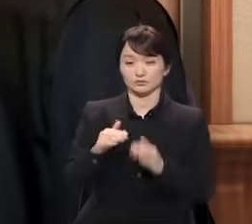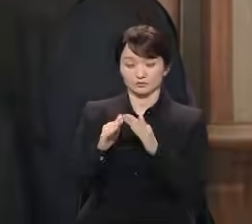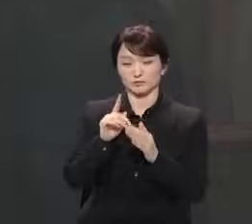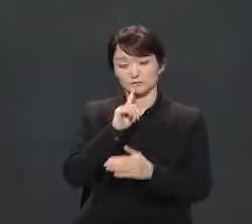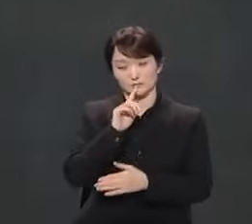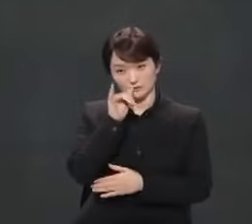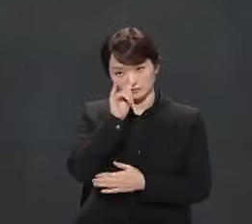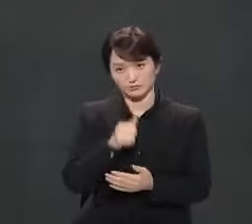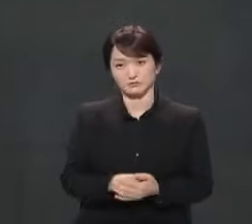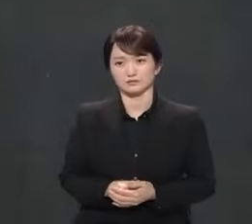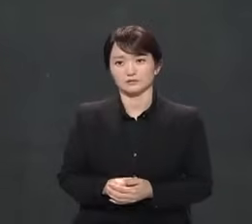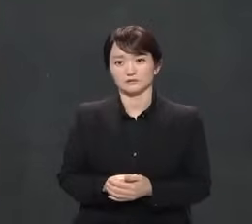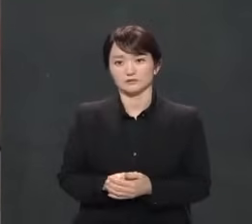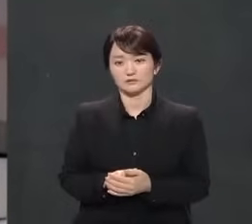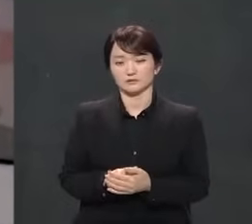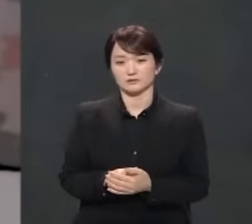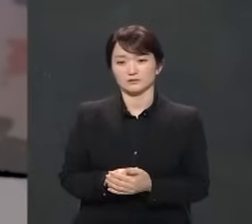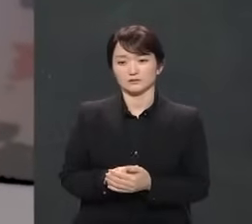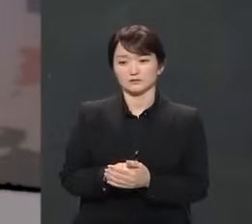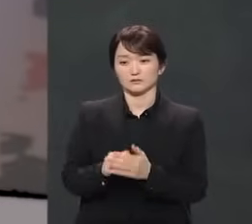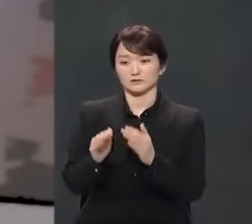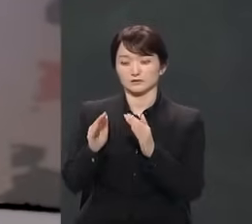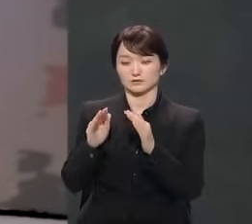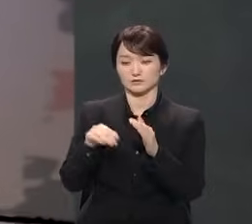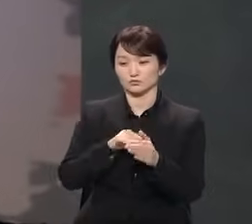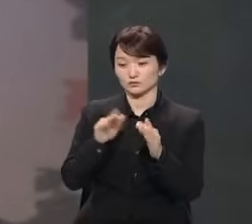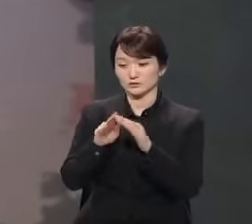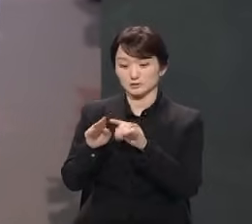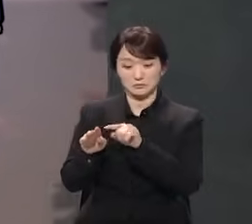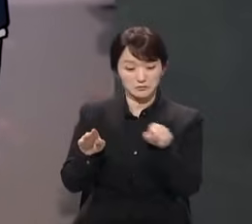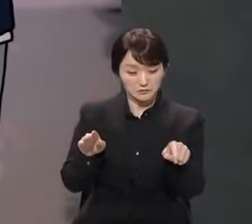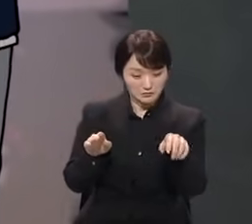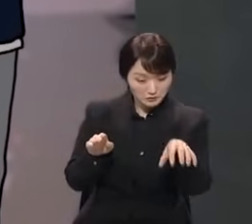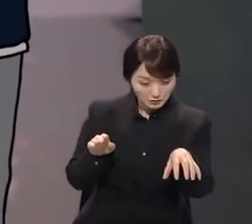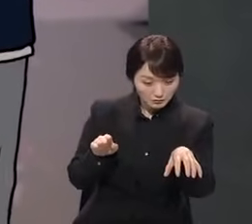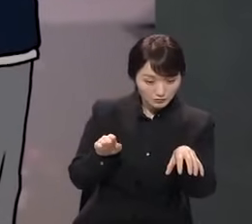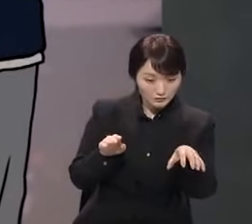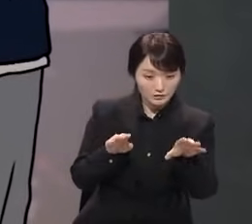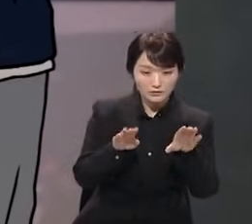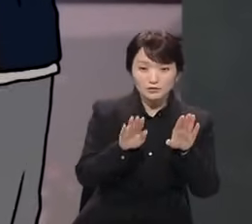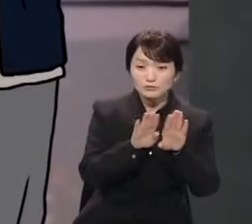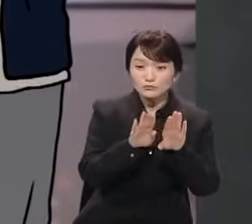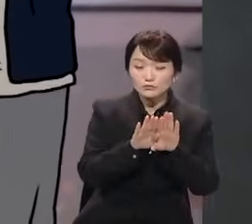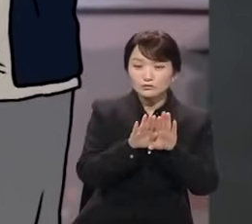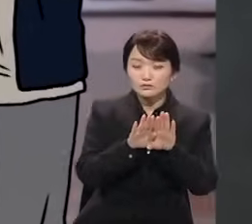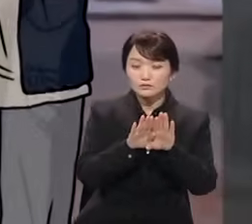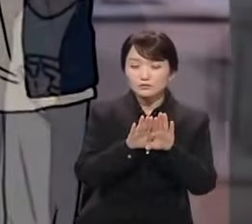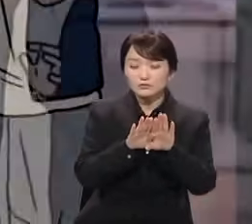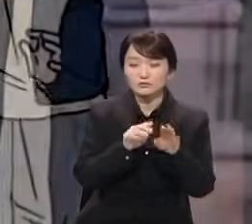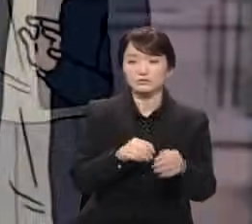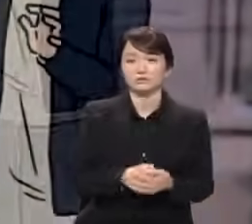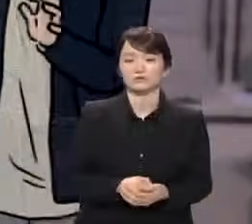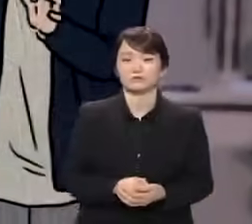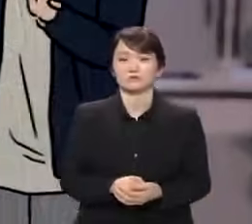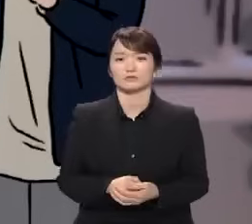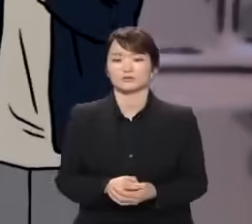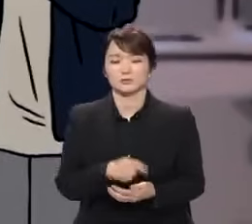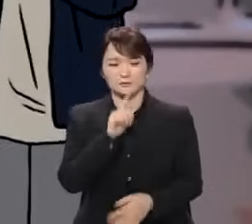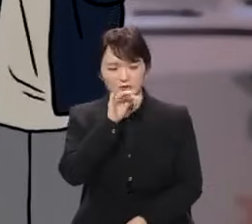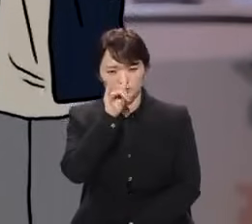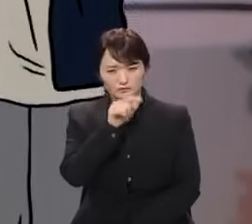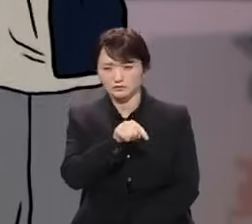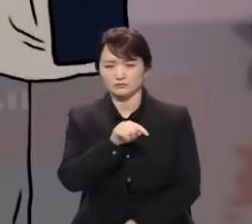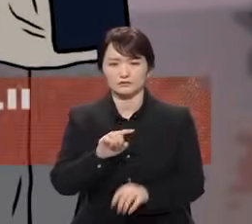옆집이라든가 뭐 건너편 건물이 아파트라든가 이러면 좀 이해가 되지만 학교 건물하고 집 건물이 어떻게 비슷하기라도 합니까? 구조도 완전히